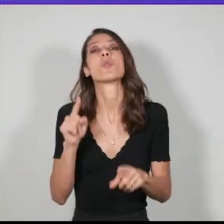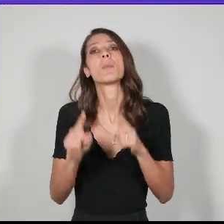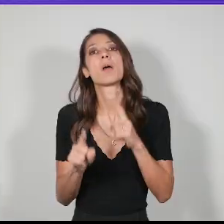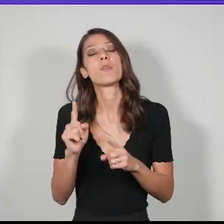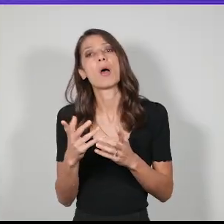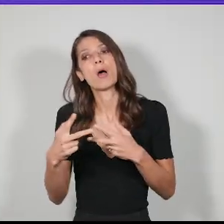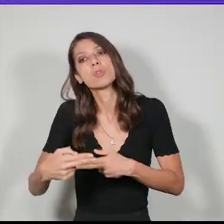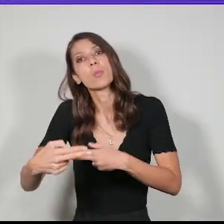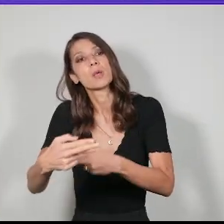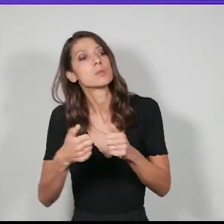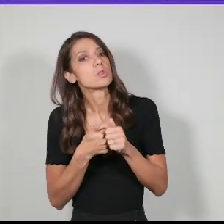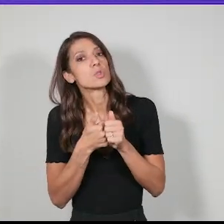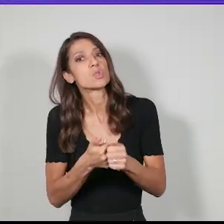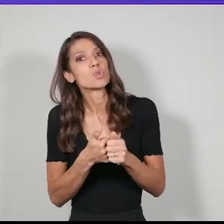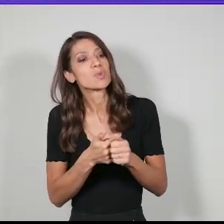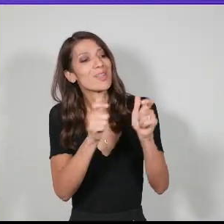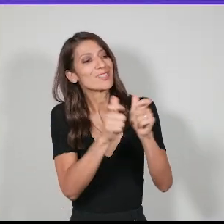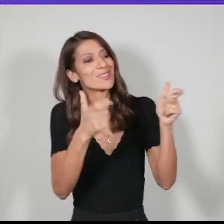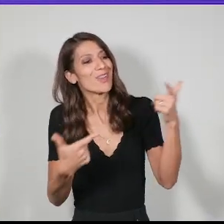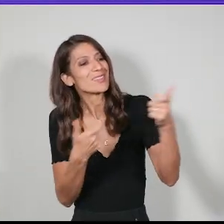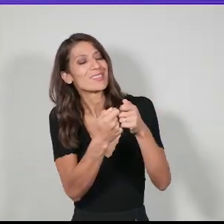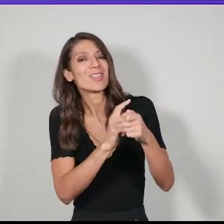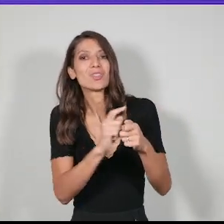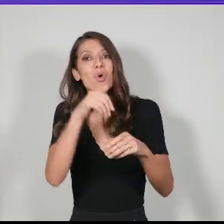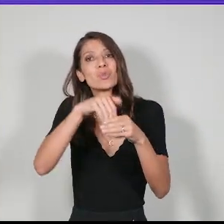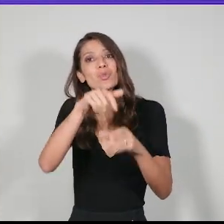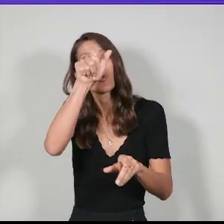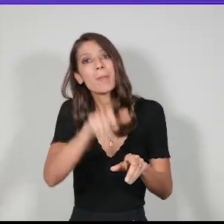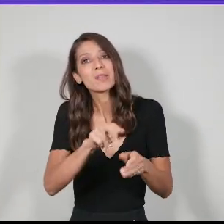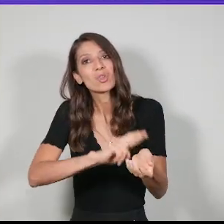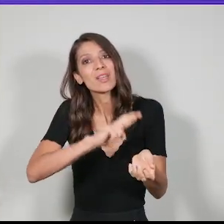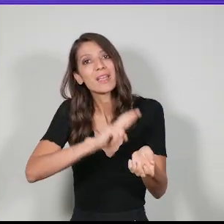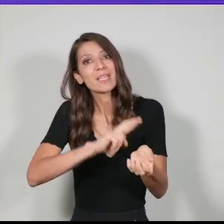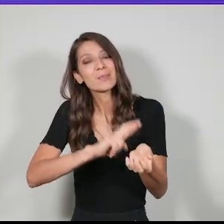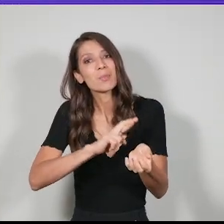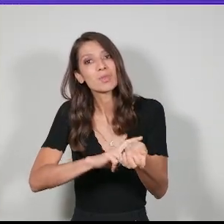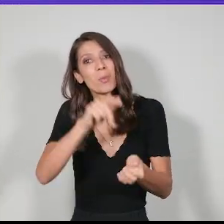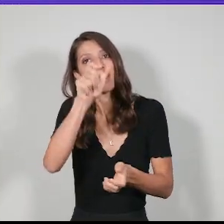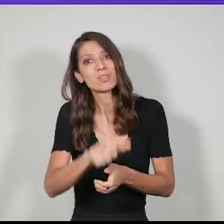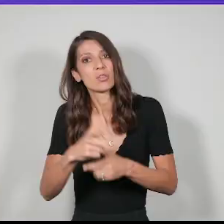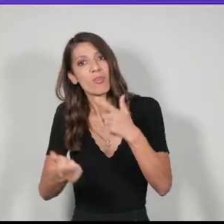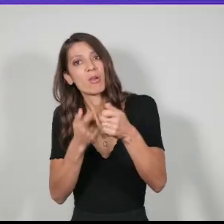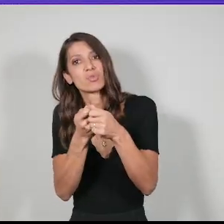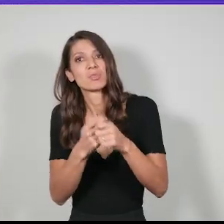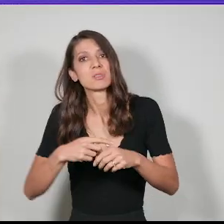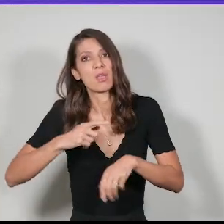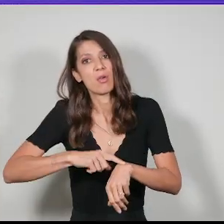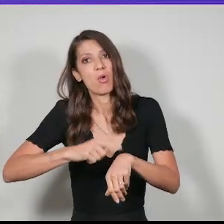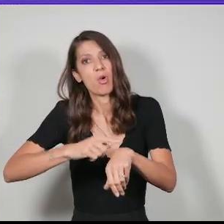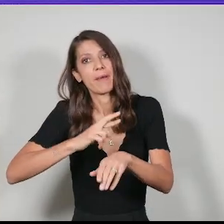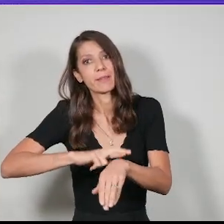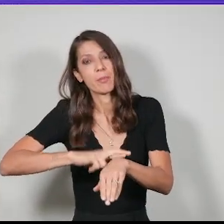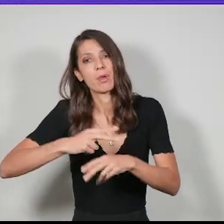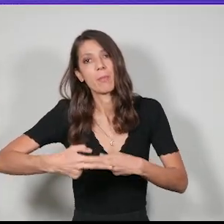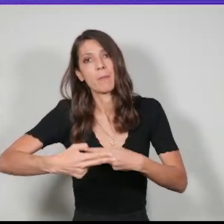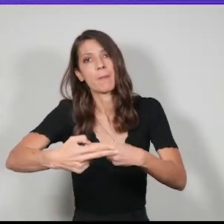non pas aux besoins de l'institution, mais doit être ajustée au rythme et à la vulnérabilité des personnes. Ça, c'est, à mon avis,